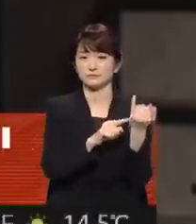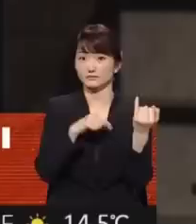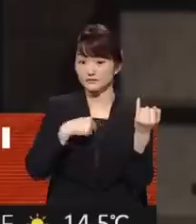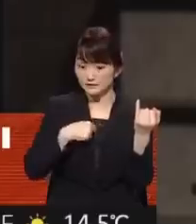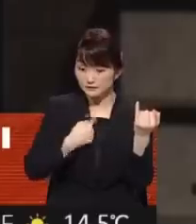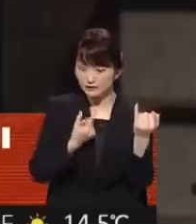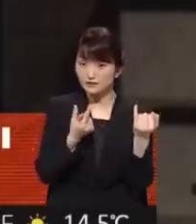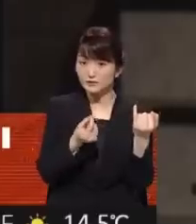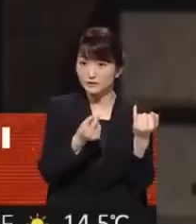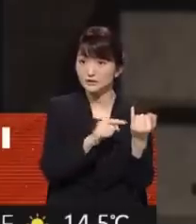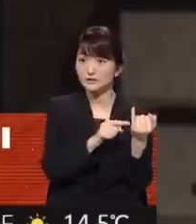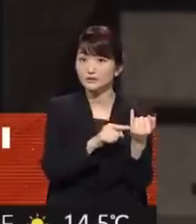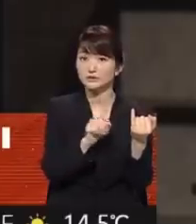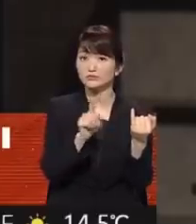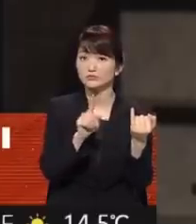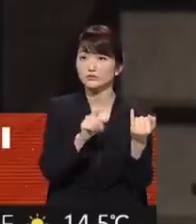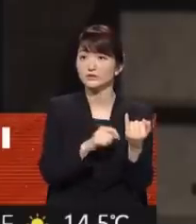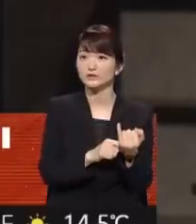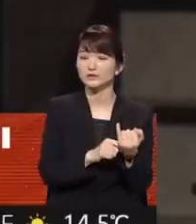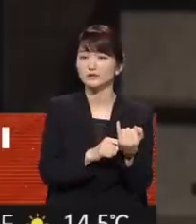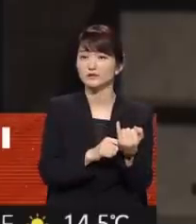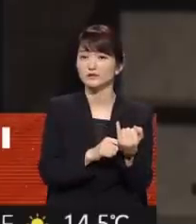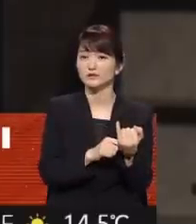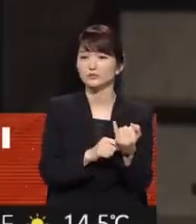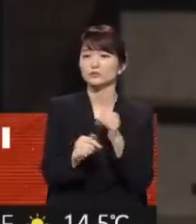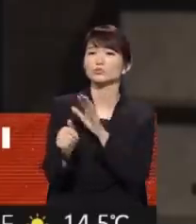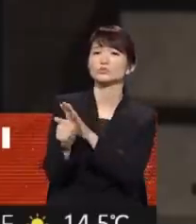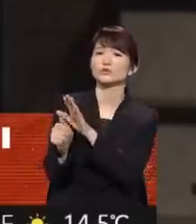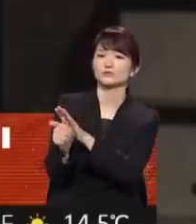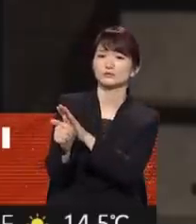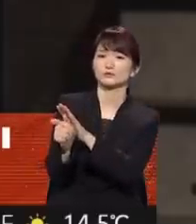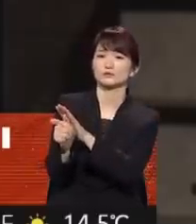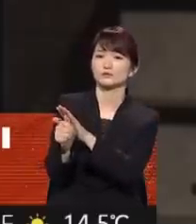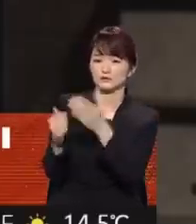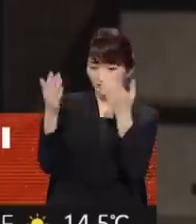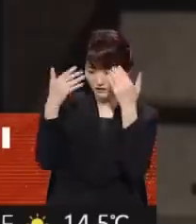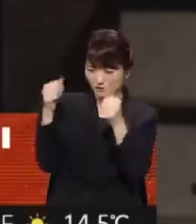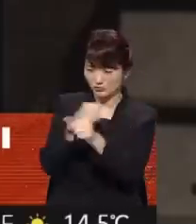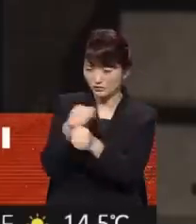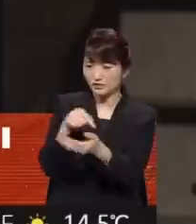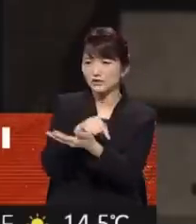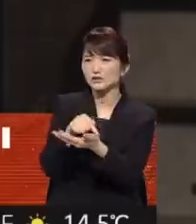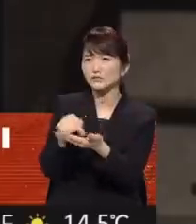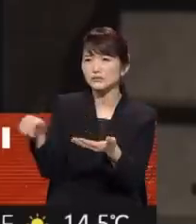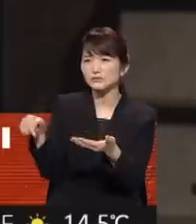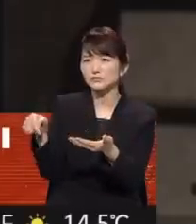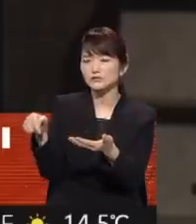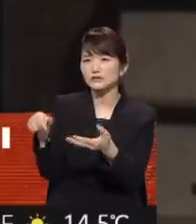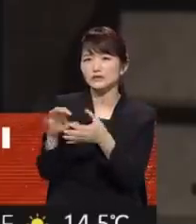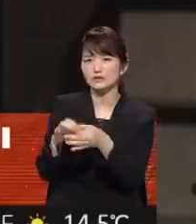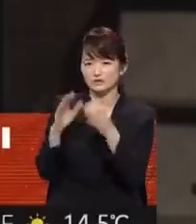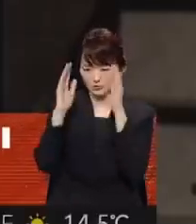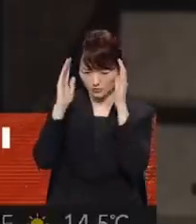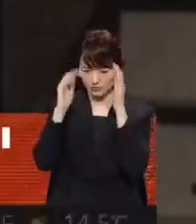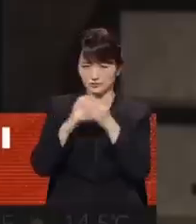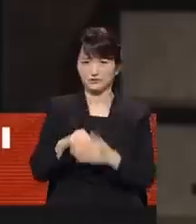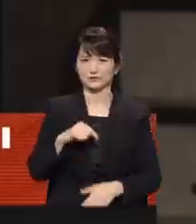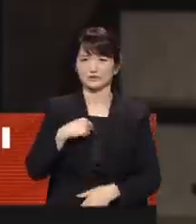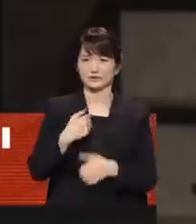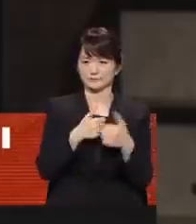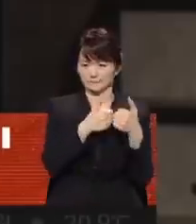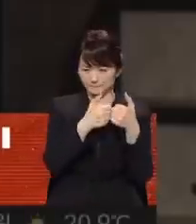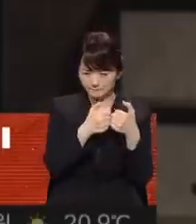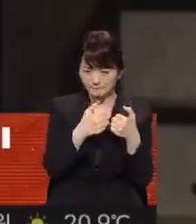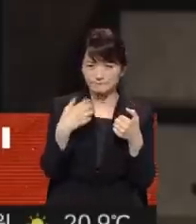자기도 마찬가지로 하나의 어떤 그 징검다리 역할을 하겠다. 그래서 학교 폭력 피해에 대한 공부를 좀 해서 자기도 상담을